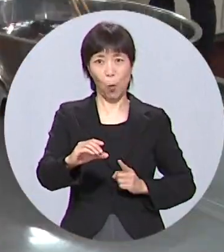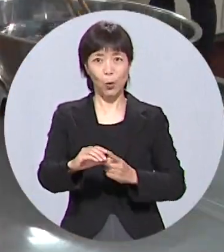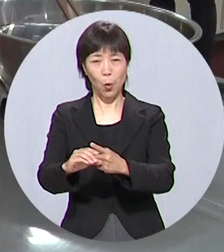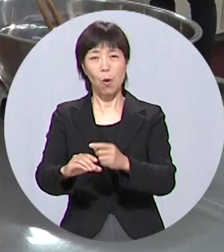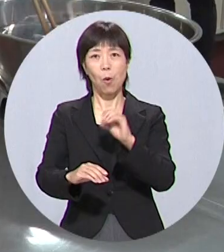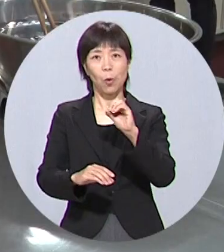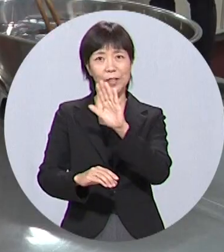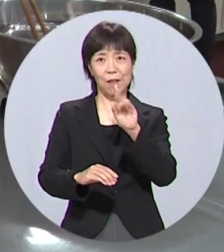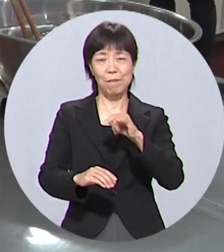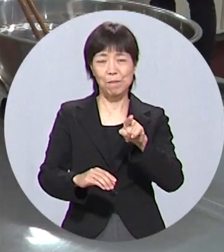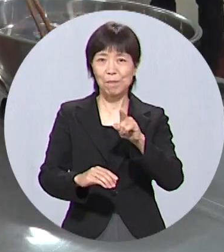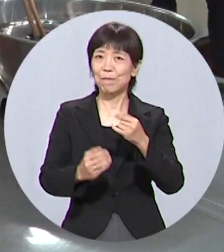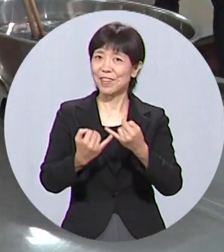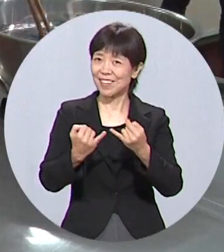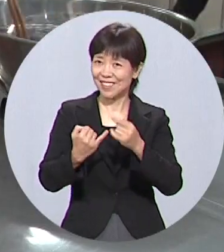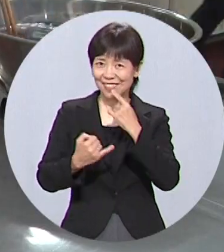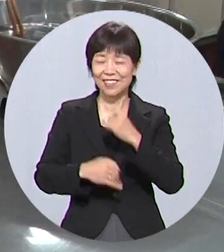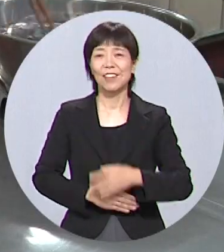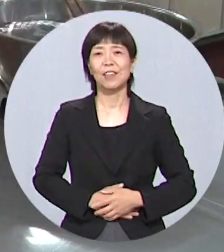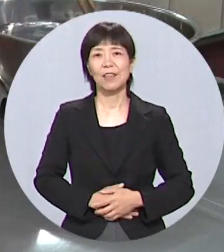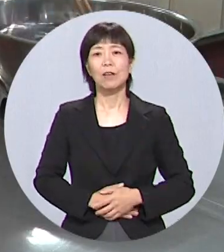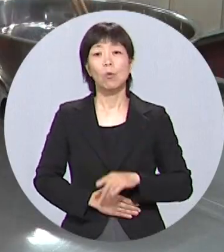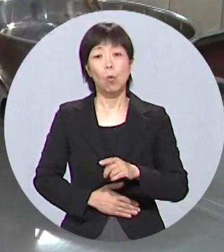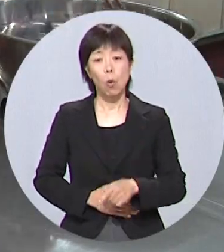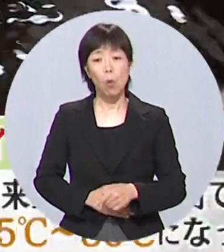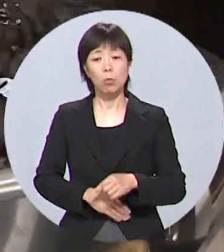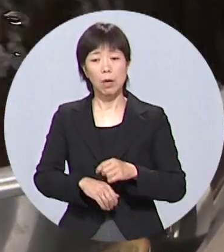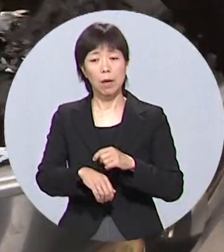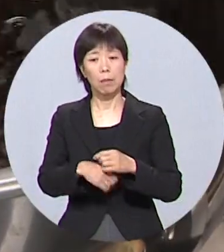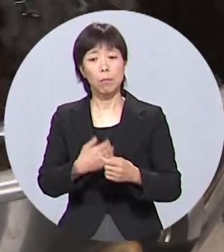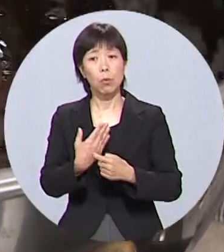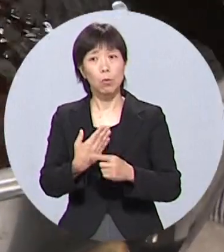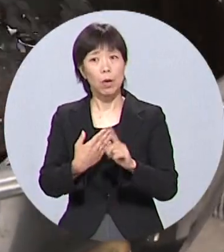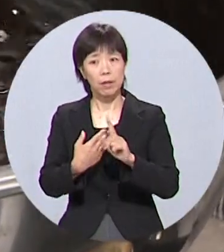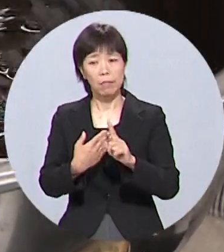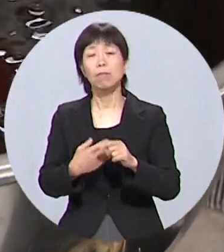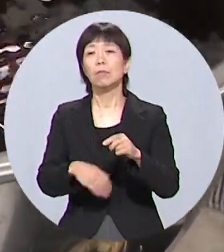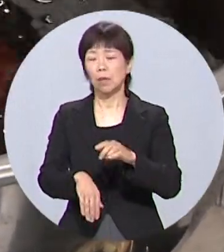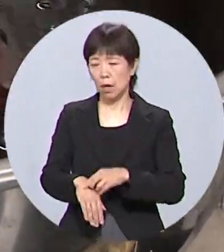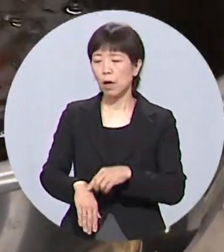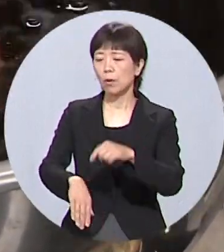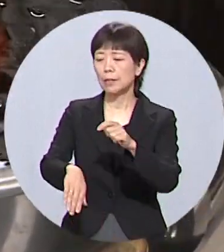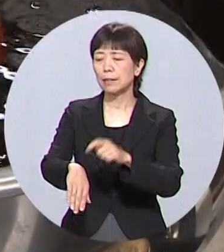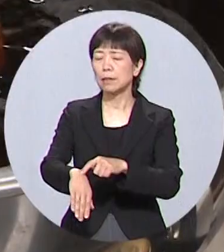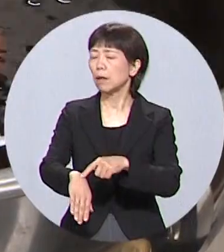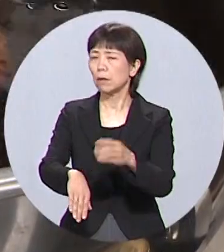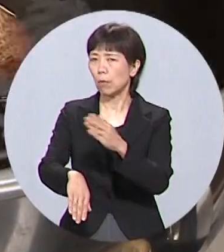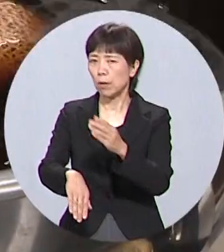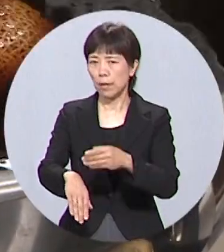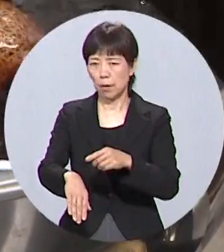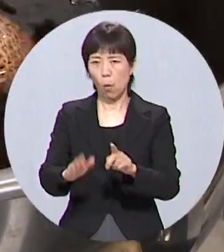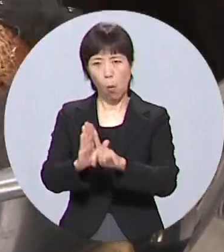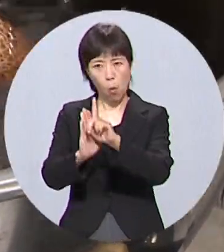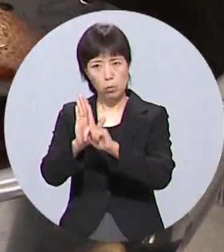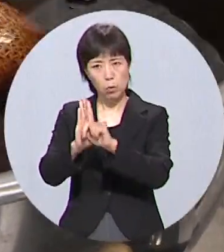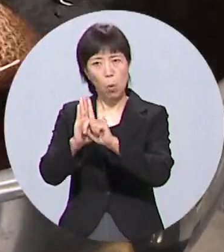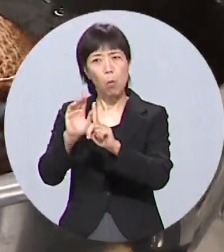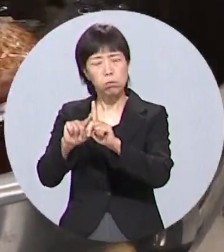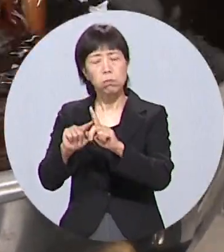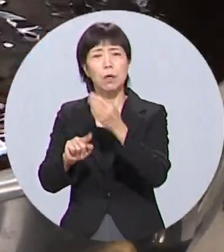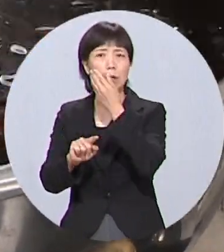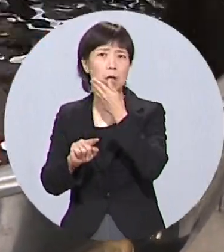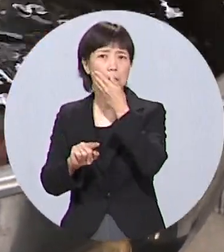かやる時のポイントとかあるんですか。 これは時間ではなくて、はい、温度で今度はいきます